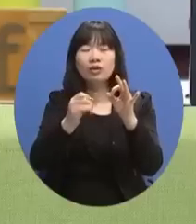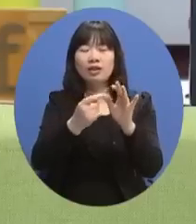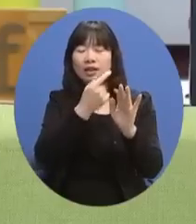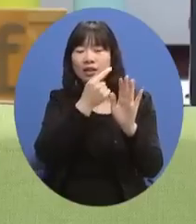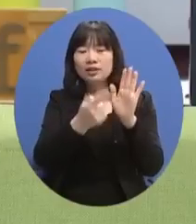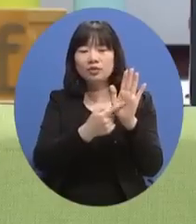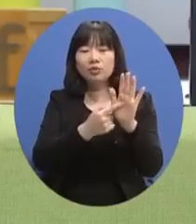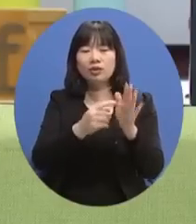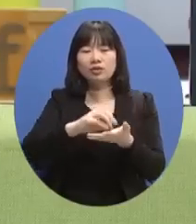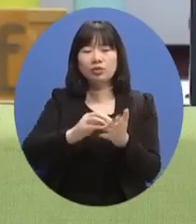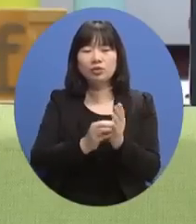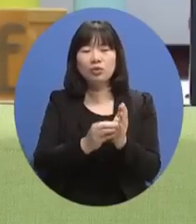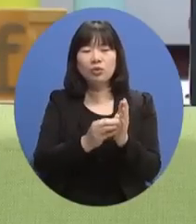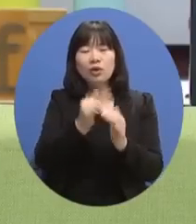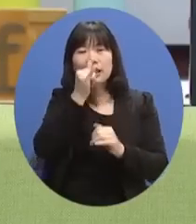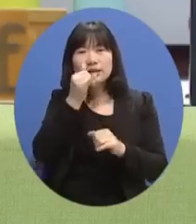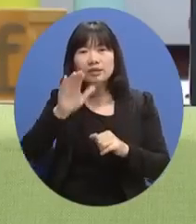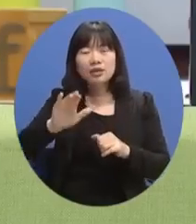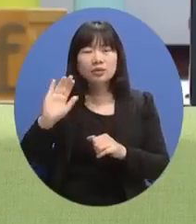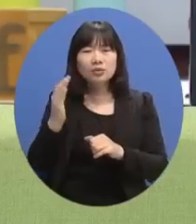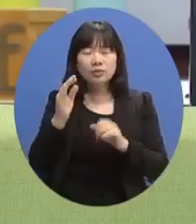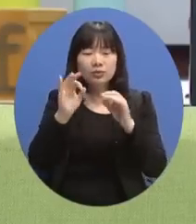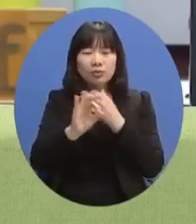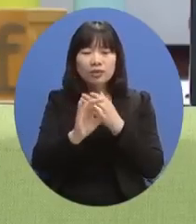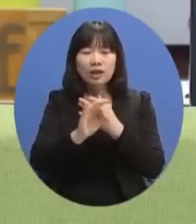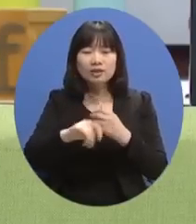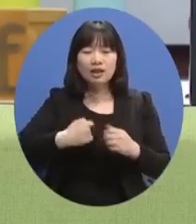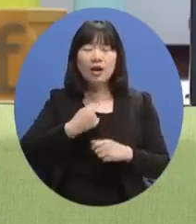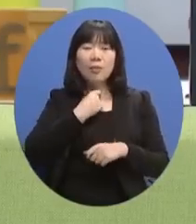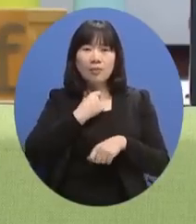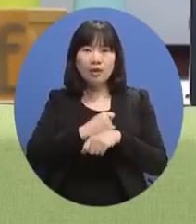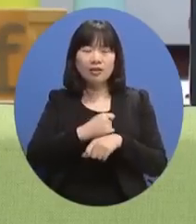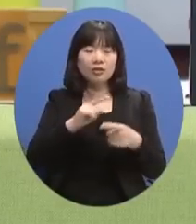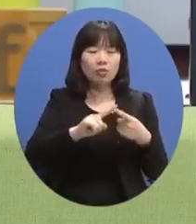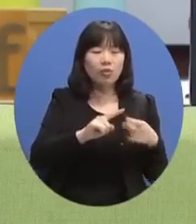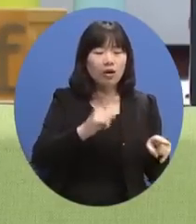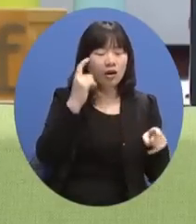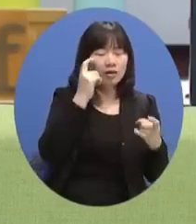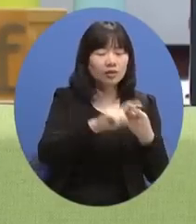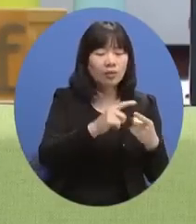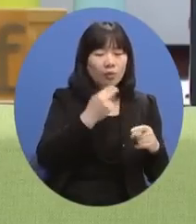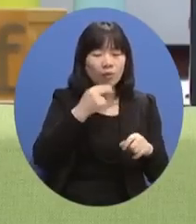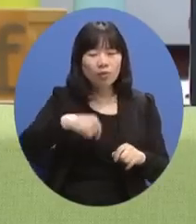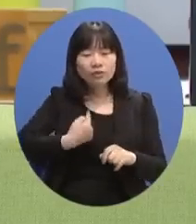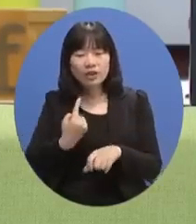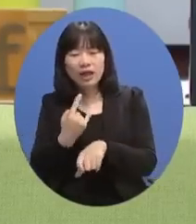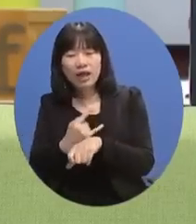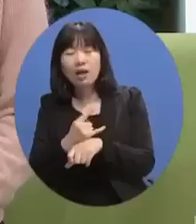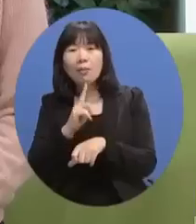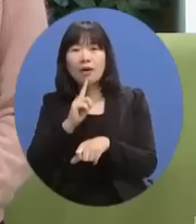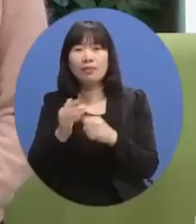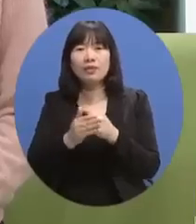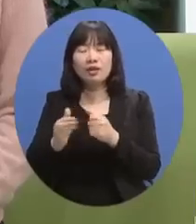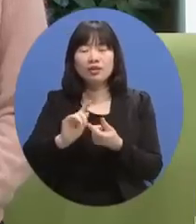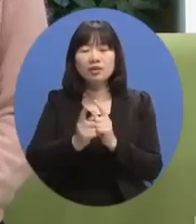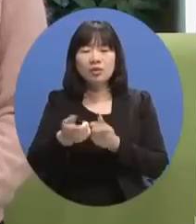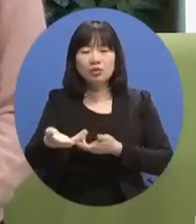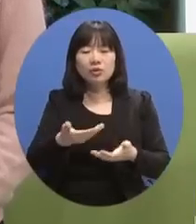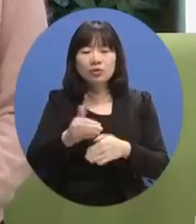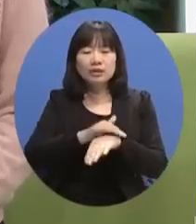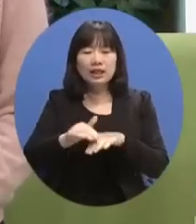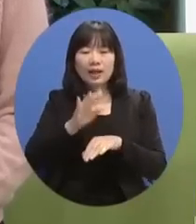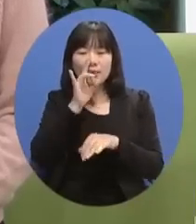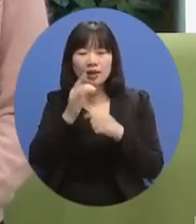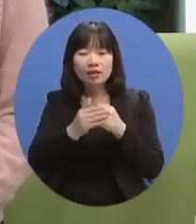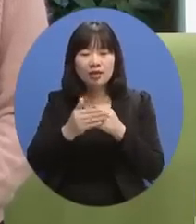반응을 적절히 해야 되잖아요. 근데 요즘 아이들은 자기 하고 싶은 것만 하고 이거 하다가 관심 없으면 저기가 혼자 딱딱 그래요. 저런 상호성이 안 되기